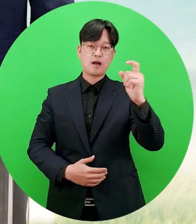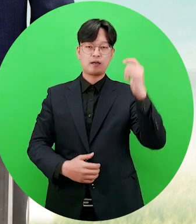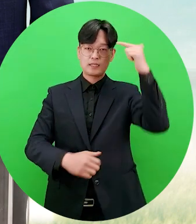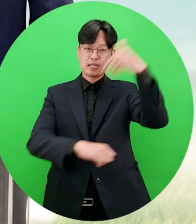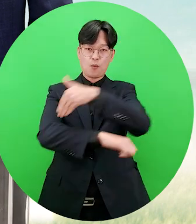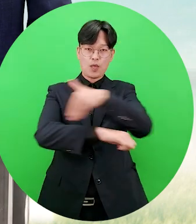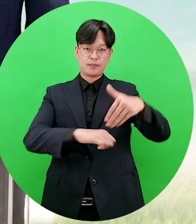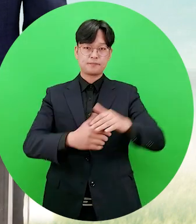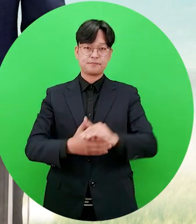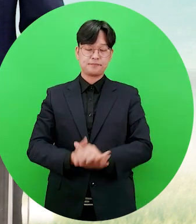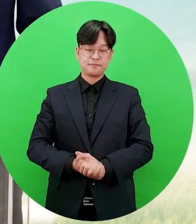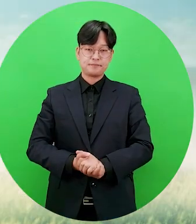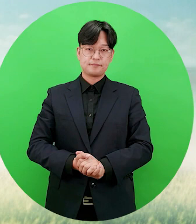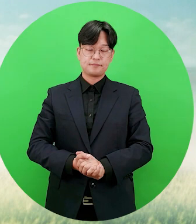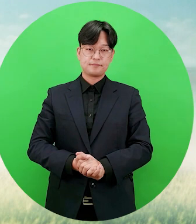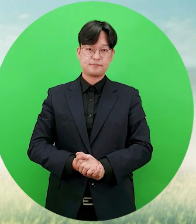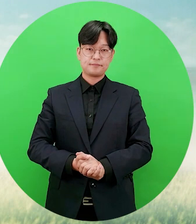계획입니다.